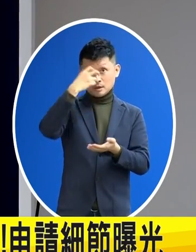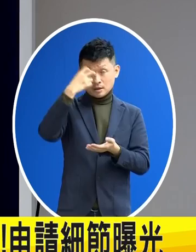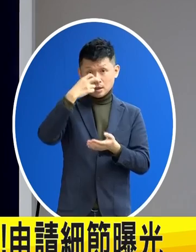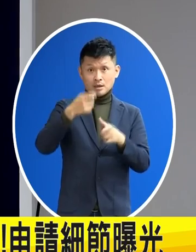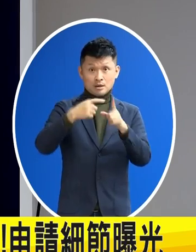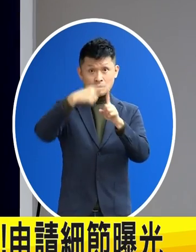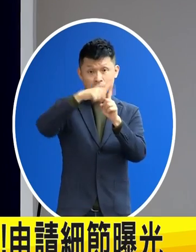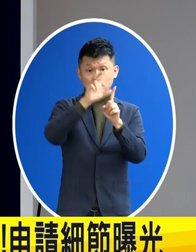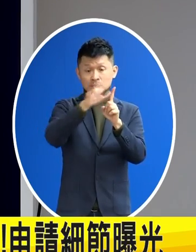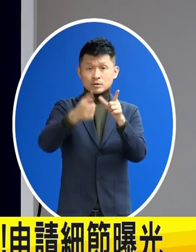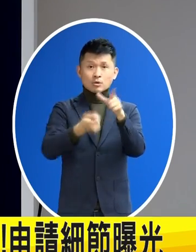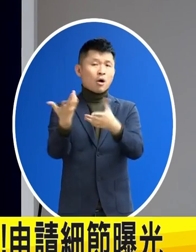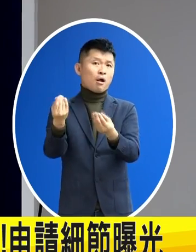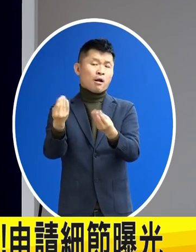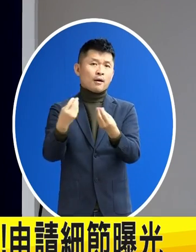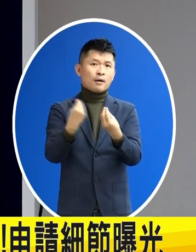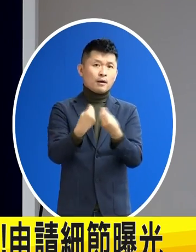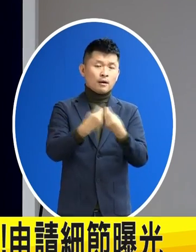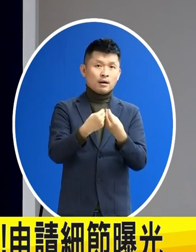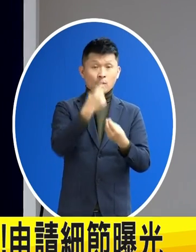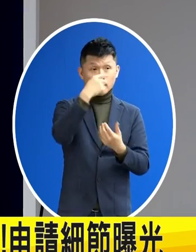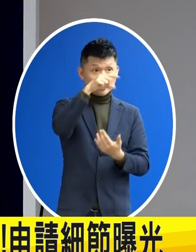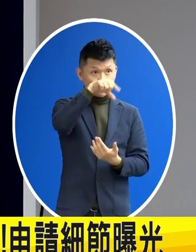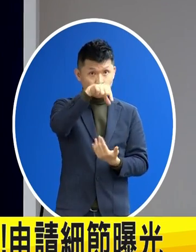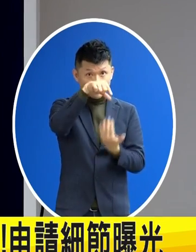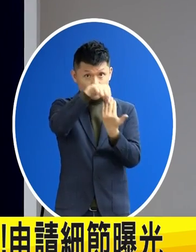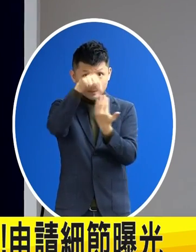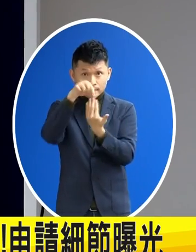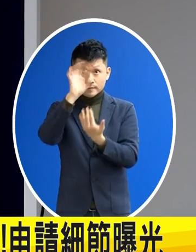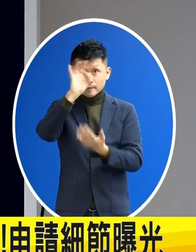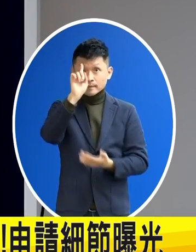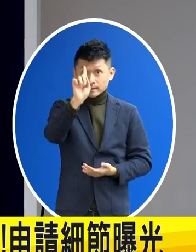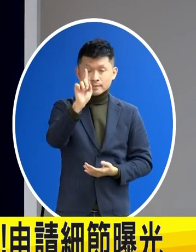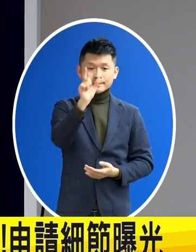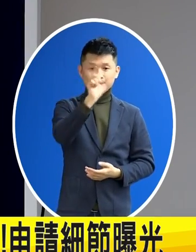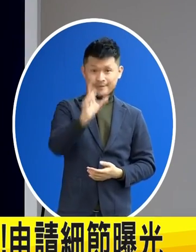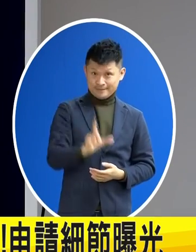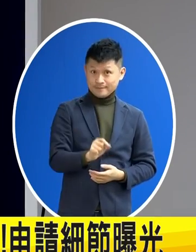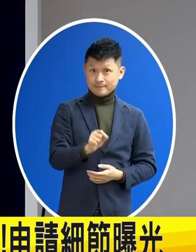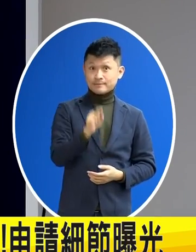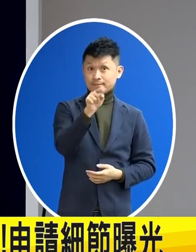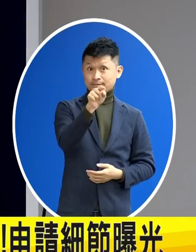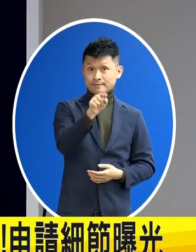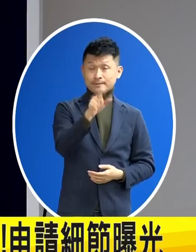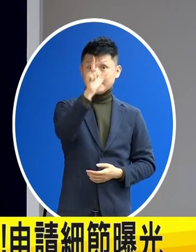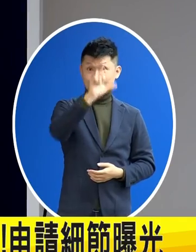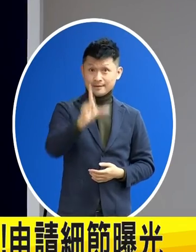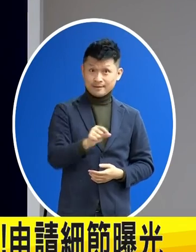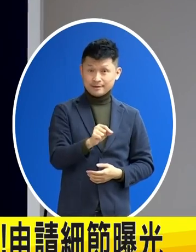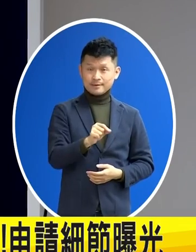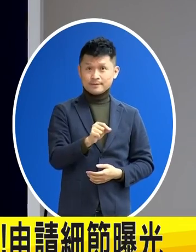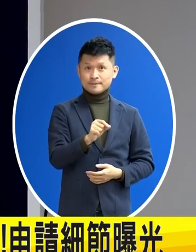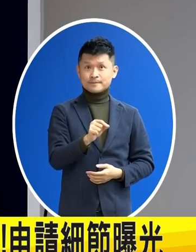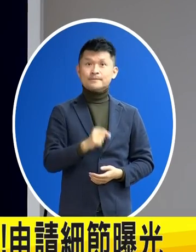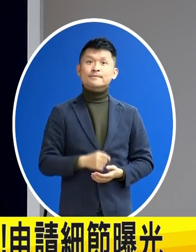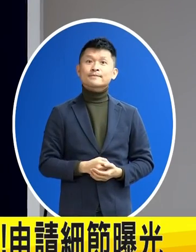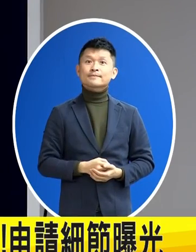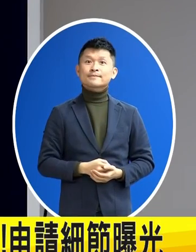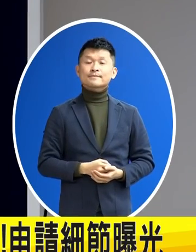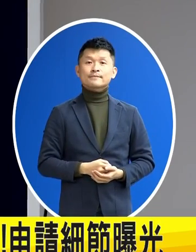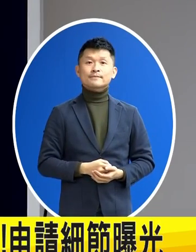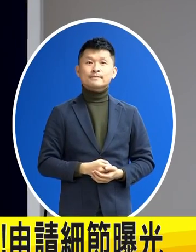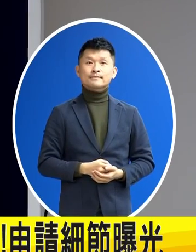所以这是我可以找得到的。那我举个例子，我找一个叫做，这是意大利， 这是意大利的